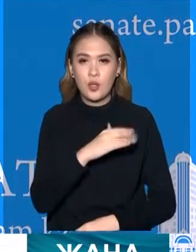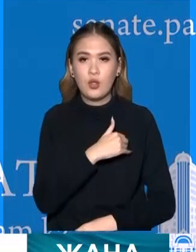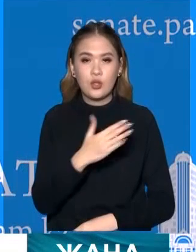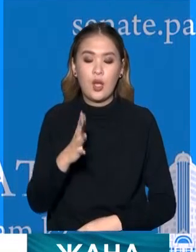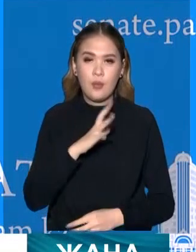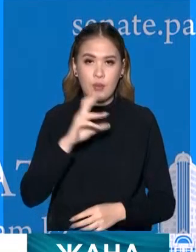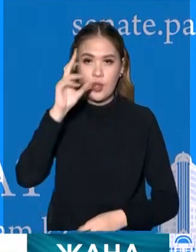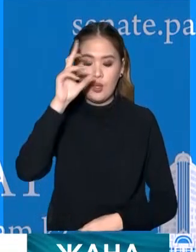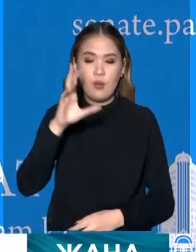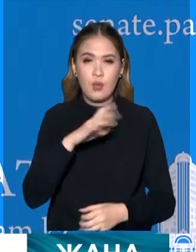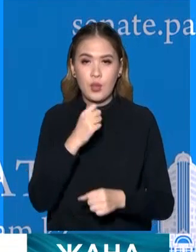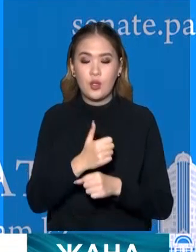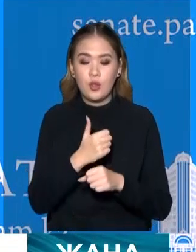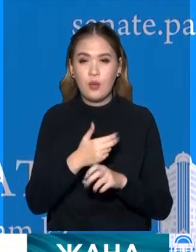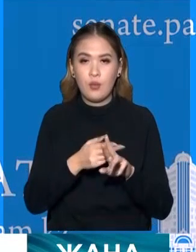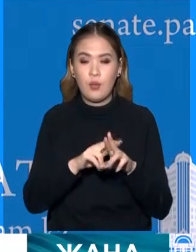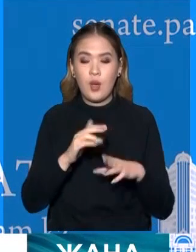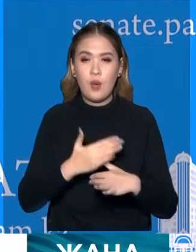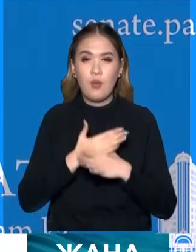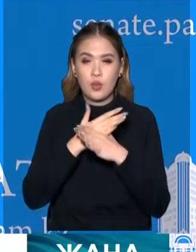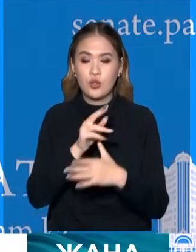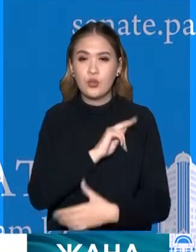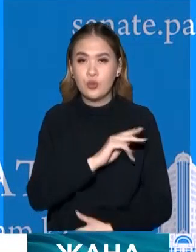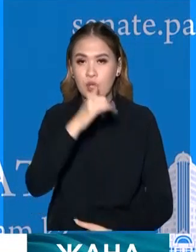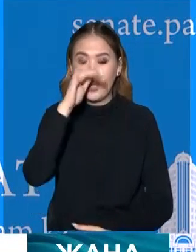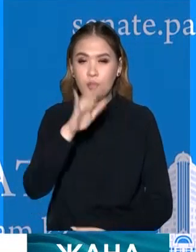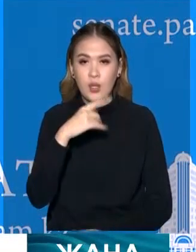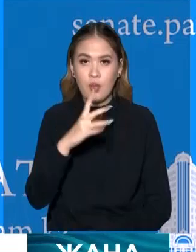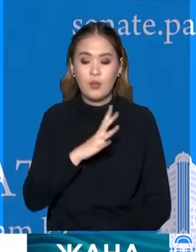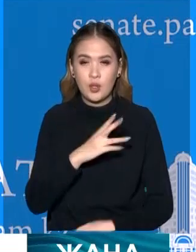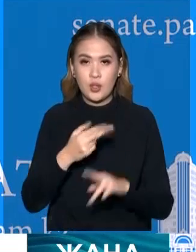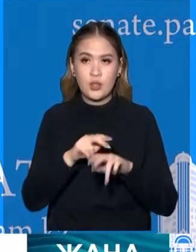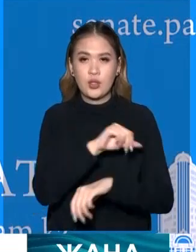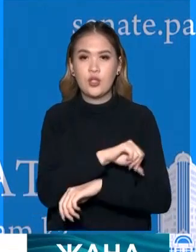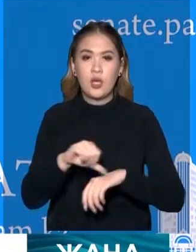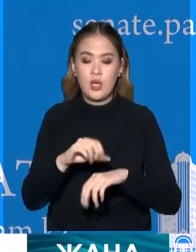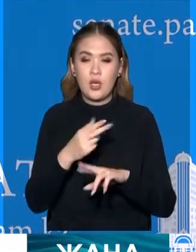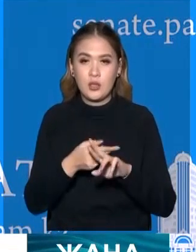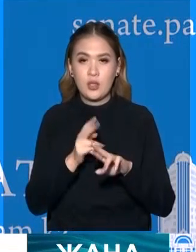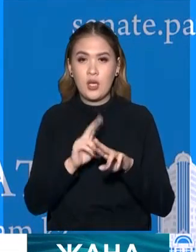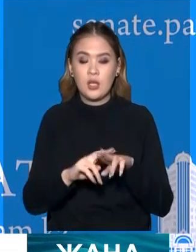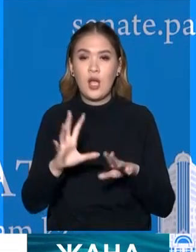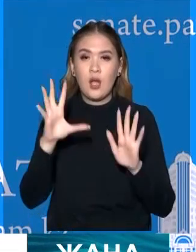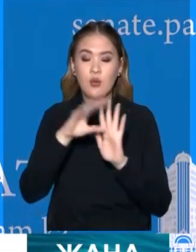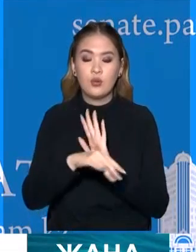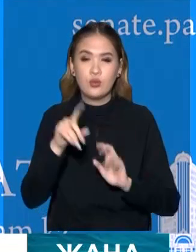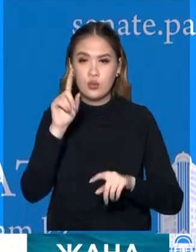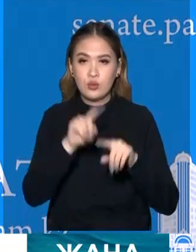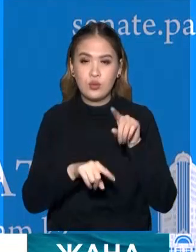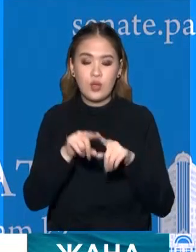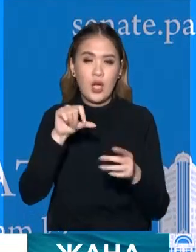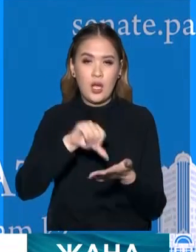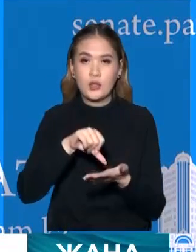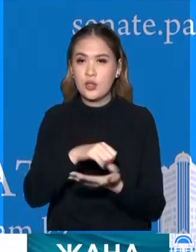мемлекеттік қызметке құқық қорғау қызметіне жұмыс істей алмайды деп көрсетілген. Бірақ бұл шектеулердің рақымшылыққа ілінгендердің туыстарына қатысы